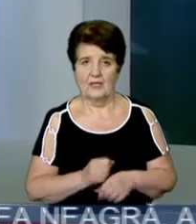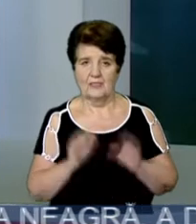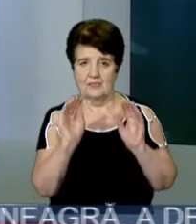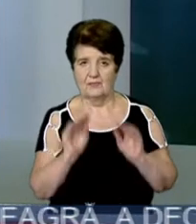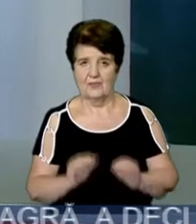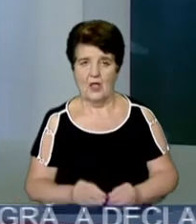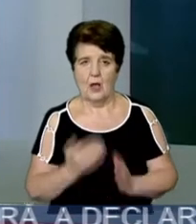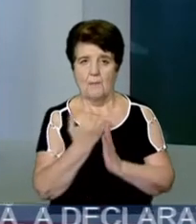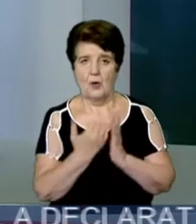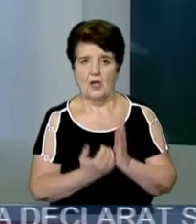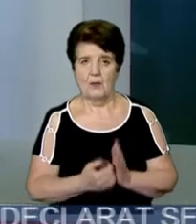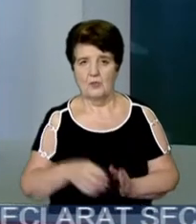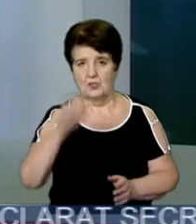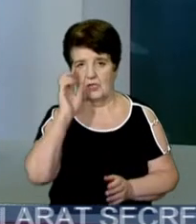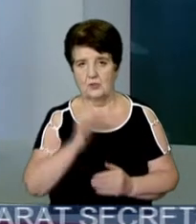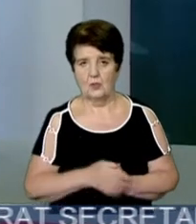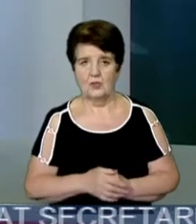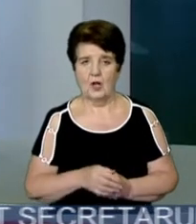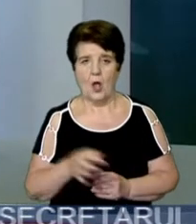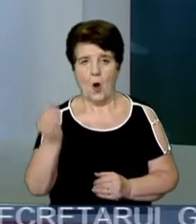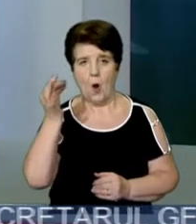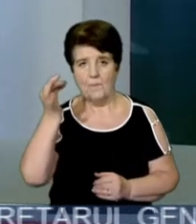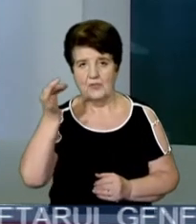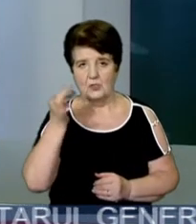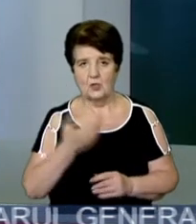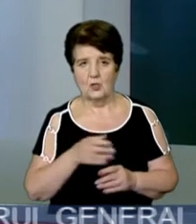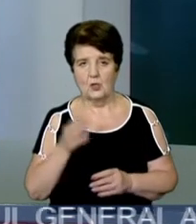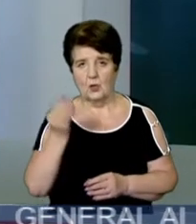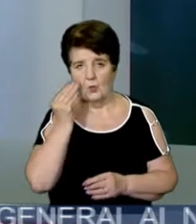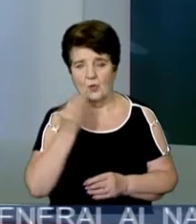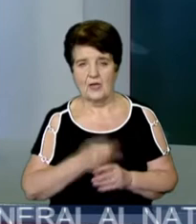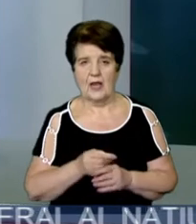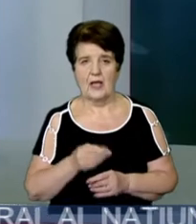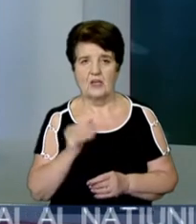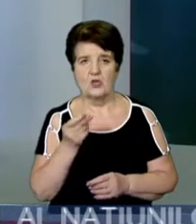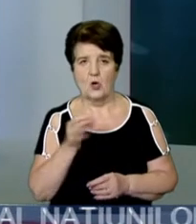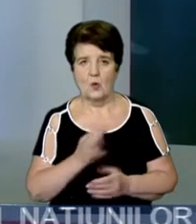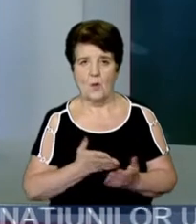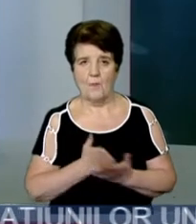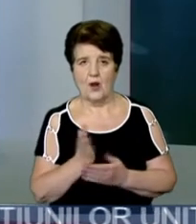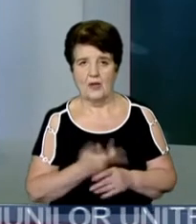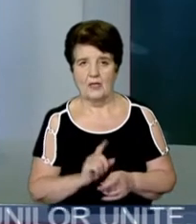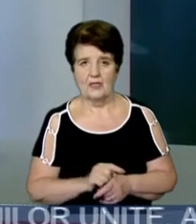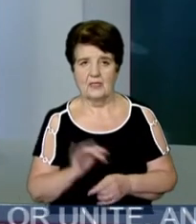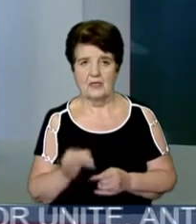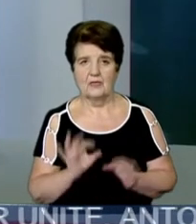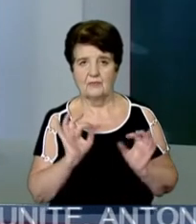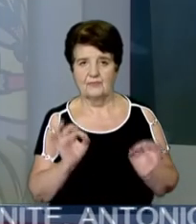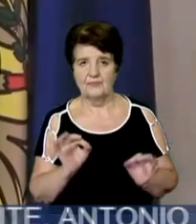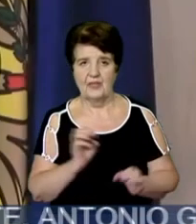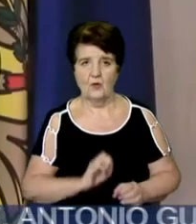și statutului. Opțiunea geopolitică a partidului va fi integrarea europeană și păstrarea neutralității țării.